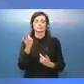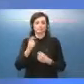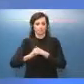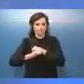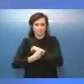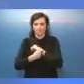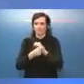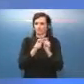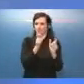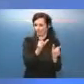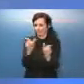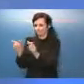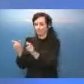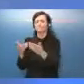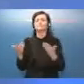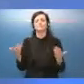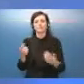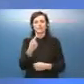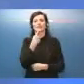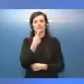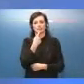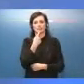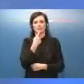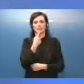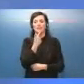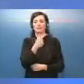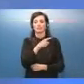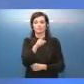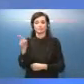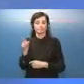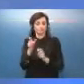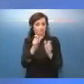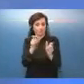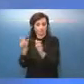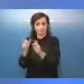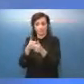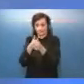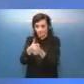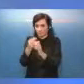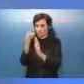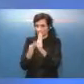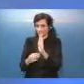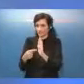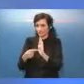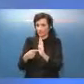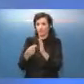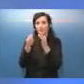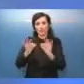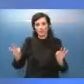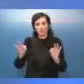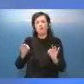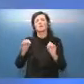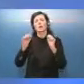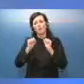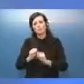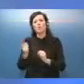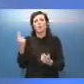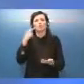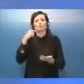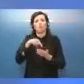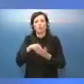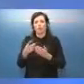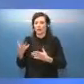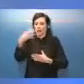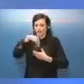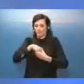oppure noto comunque che, a cui tramite la saranno Fondazione riservate le Studi dei restrizioni, consulenti del lavoro. possano essere, Condivido tornare a essere ovviamente la parte di crescente tutti, di preoccupazione tutta la per l'aumento società dei con